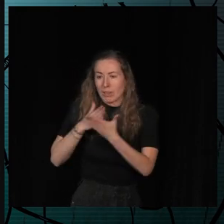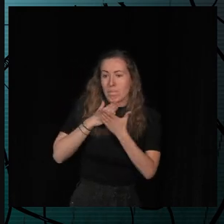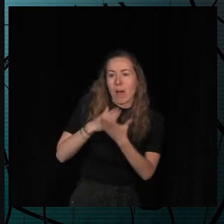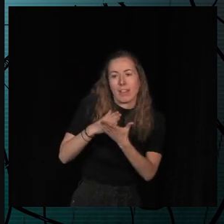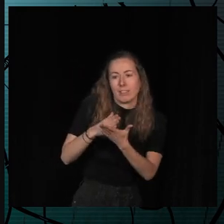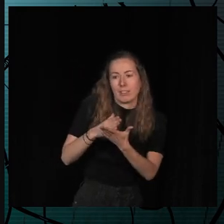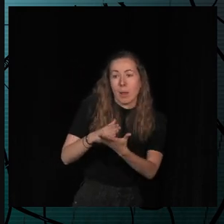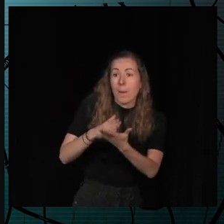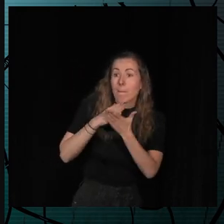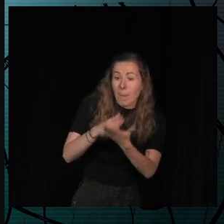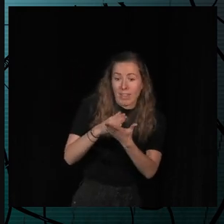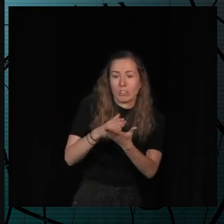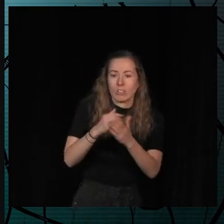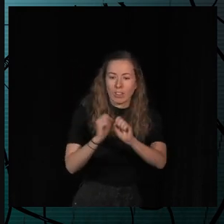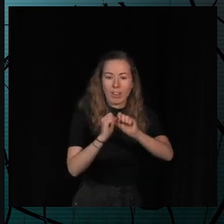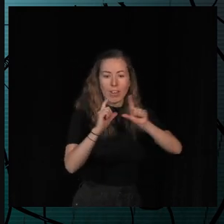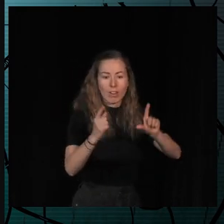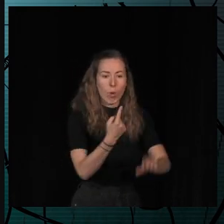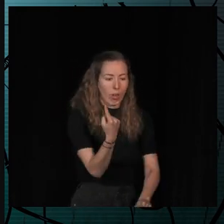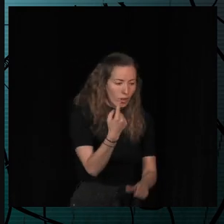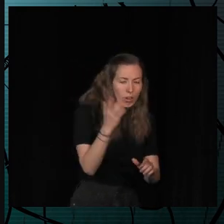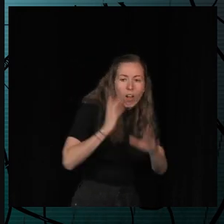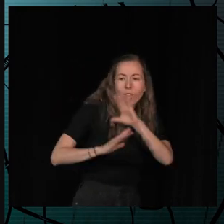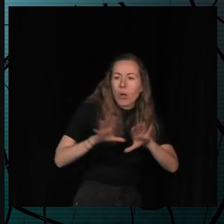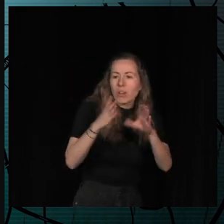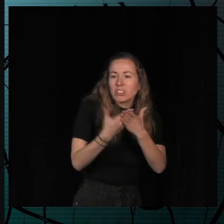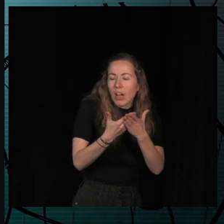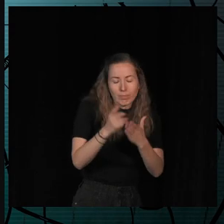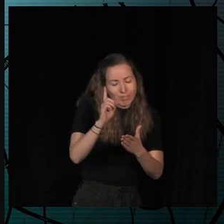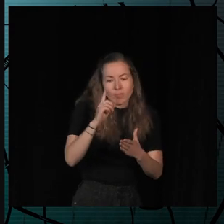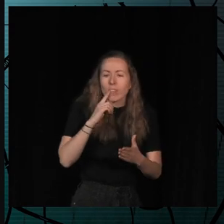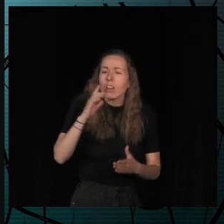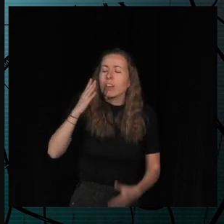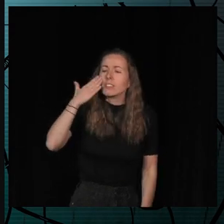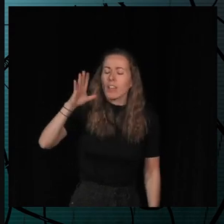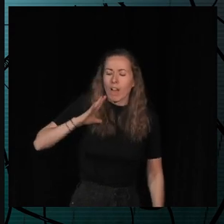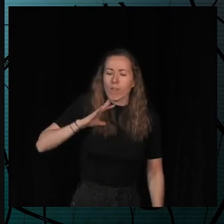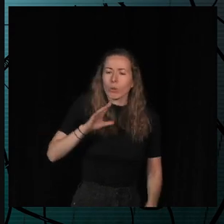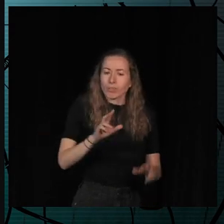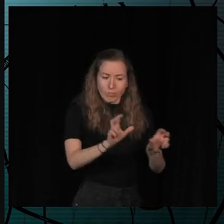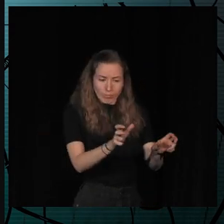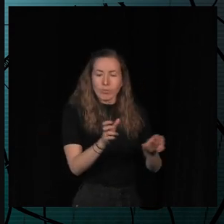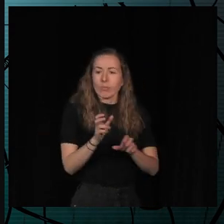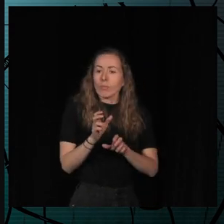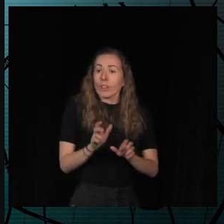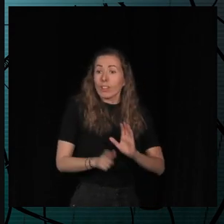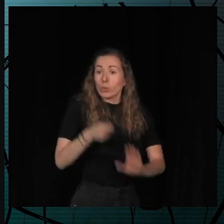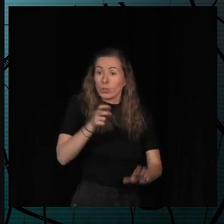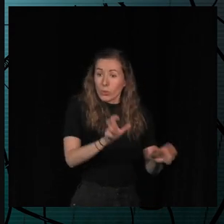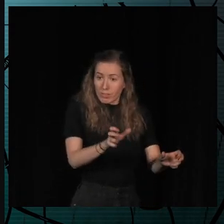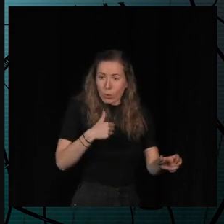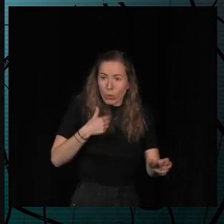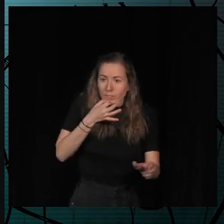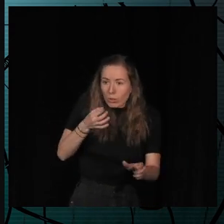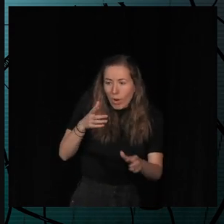c'est-à-dire le fait de partager l'écran comme à l'époque on a dans l'éducation pour la télévision on évoquait beaucoup cette question de